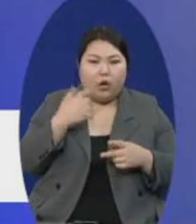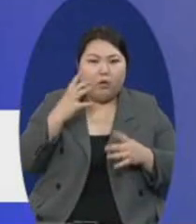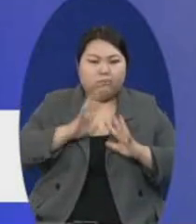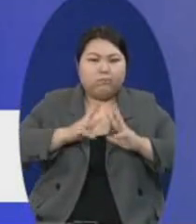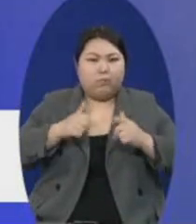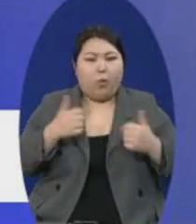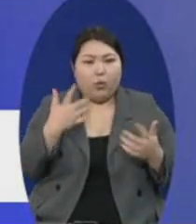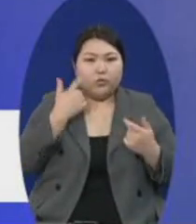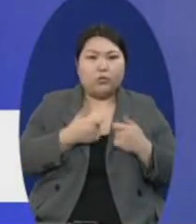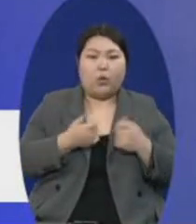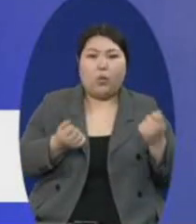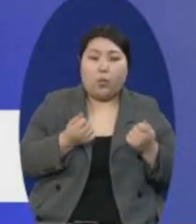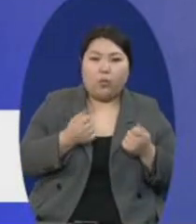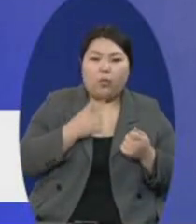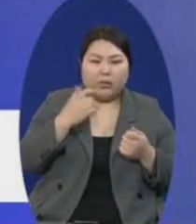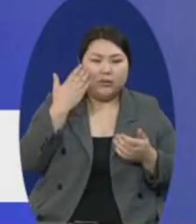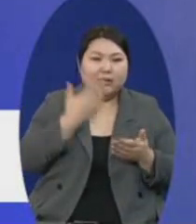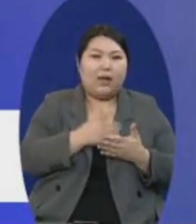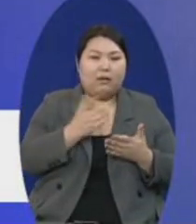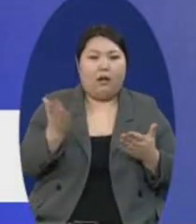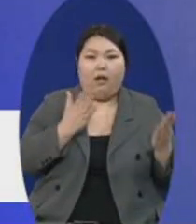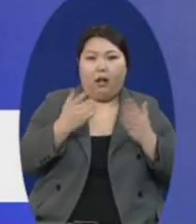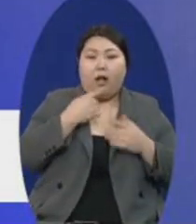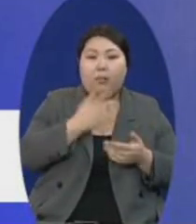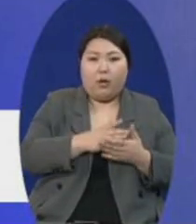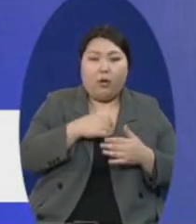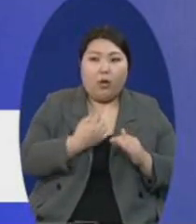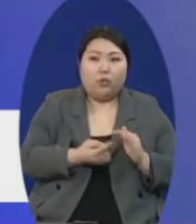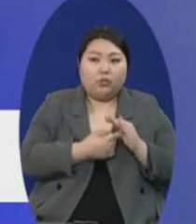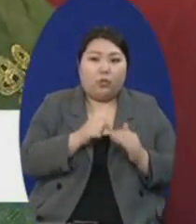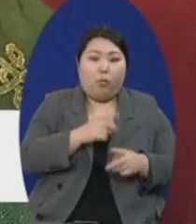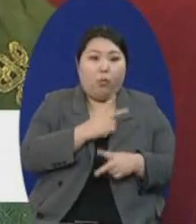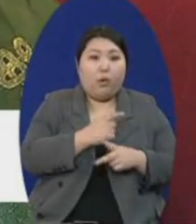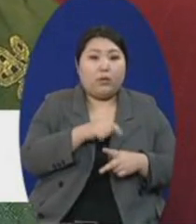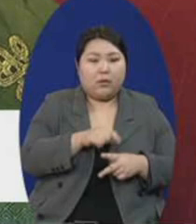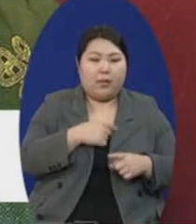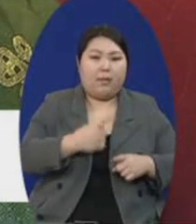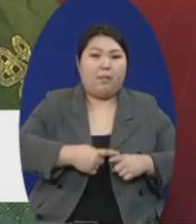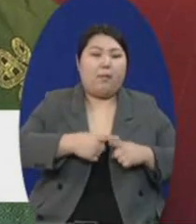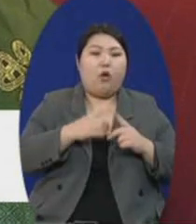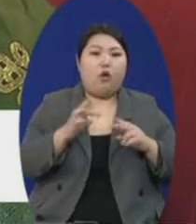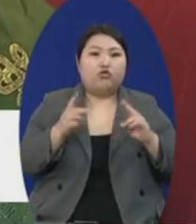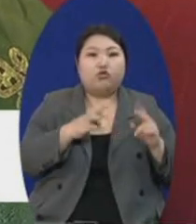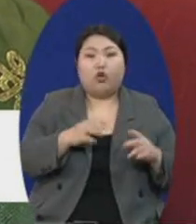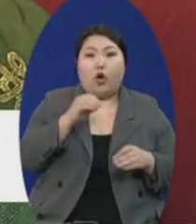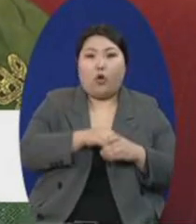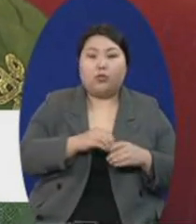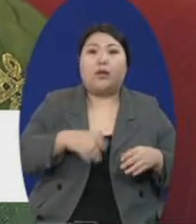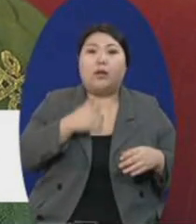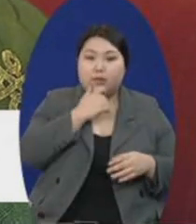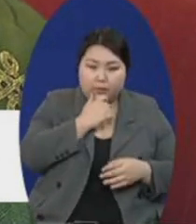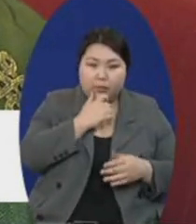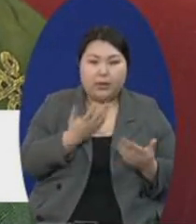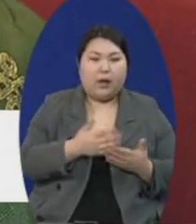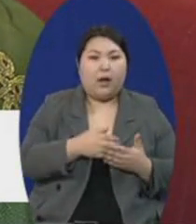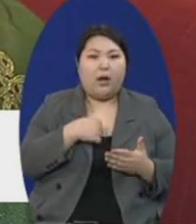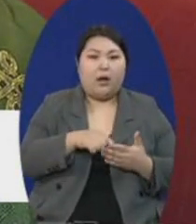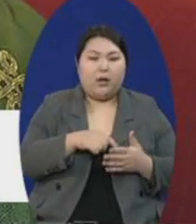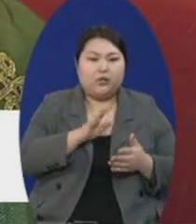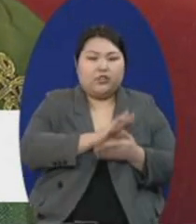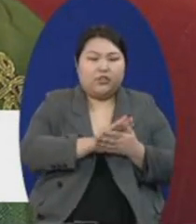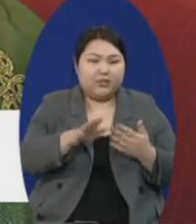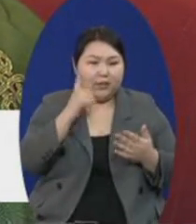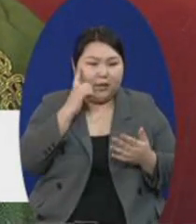гэдэл бас талууд саналаа хэлж байгаа. Ер нь бол үндсэн хуульд нэмэлт өөрчлөлт оруулах эсвэл одоо шинжилгээ найруулах